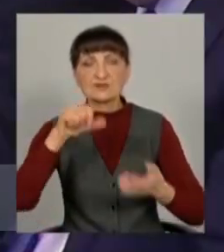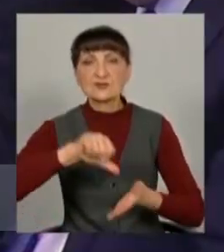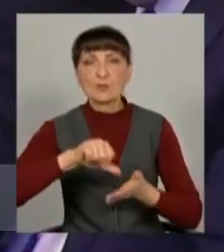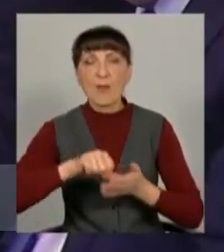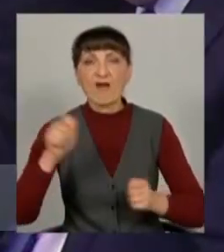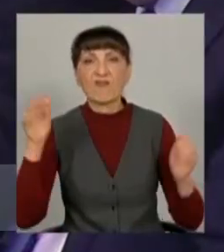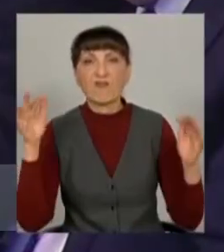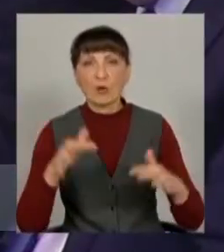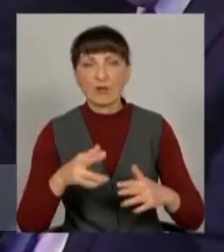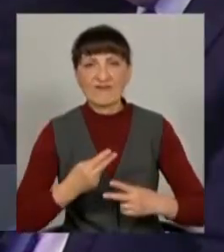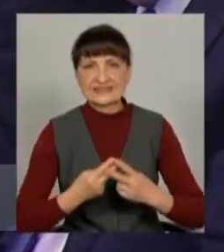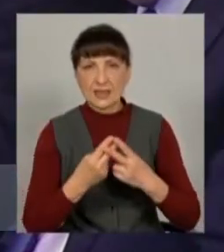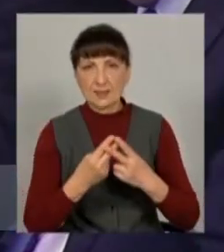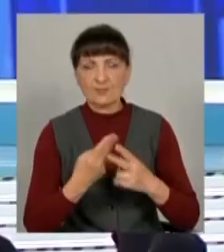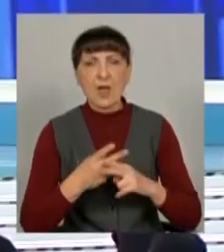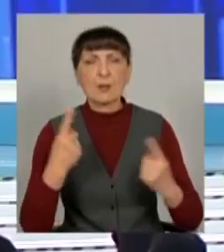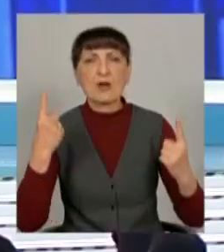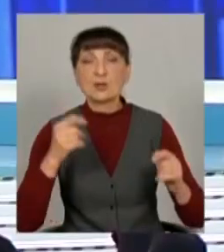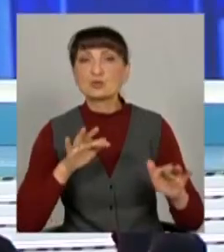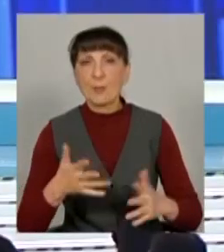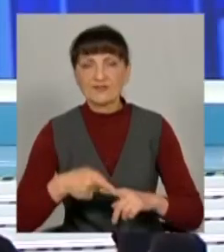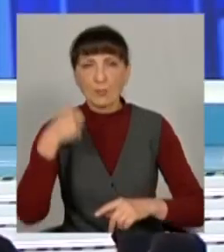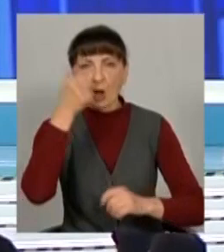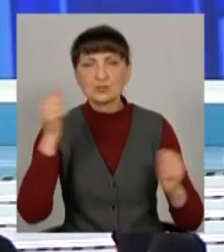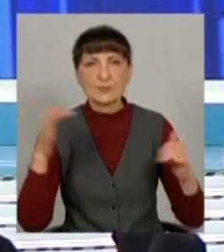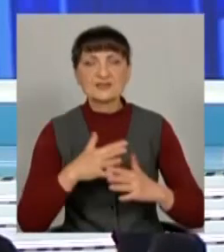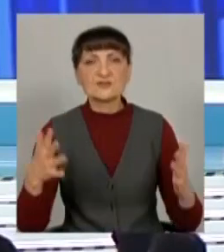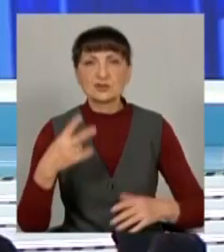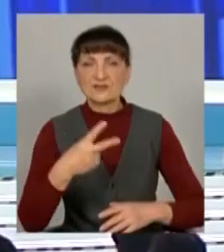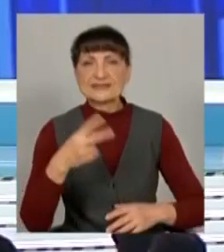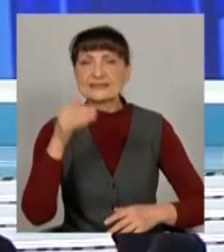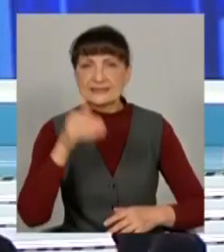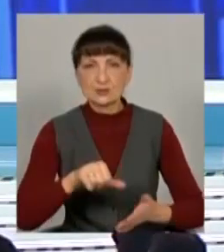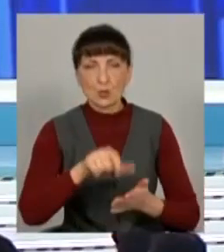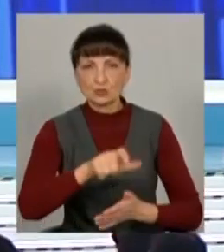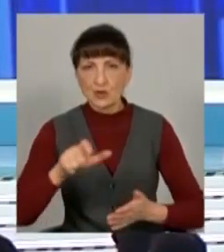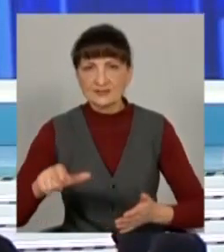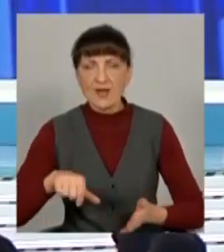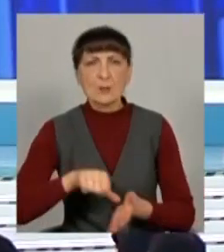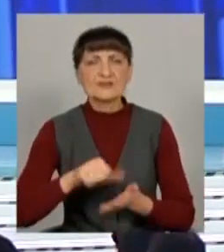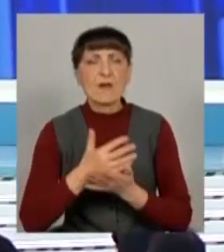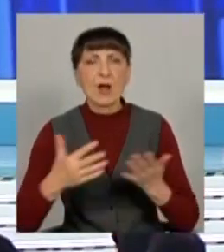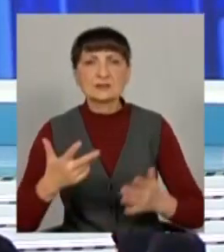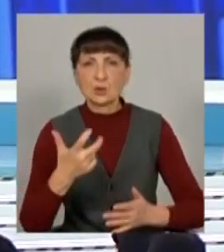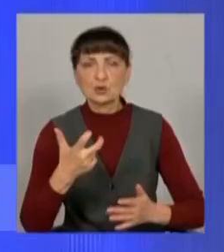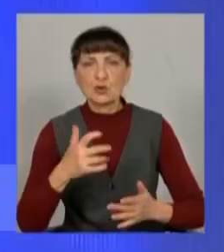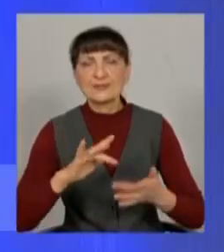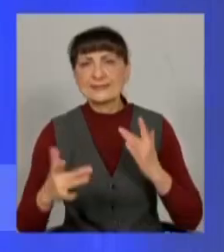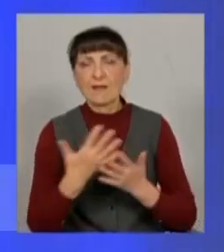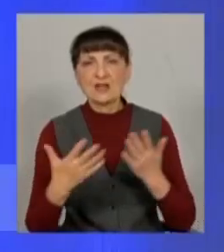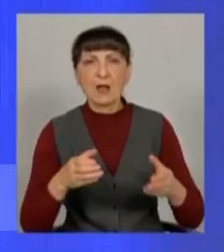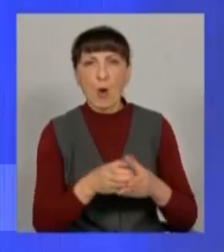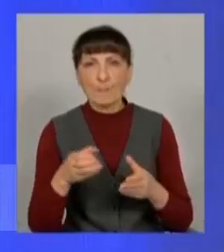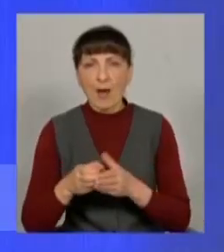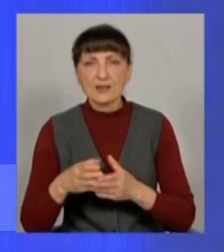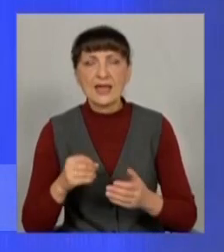Digital Bridge в Астане это масштабное событие в этом году собрало свыше 20.000 участников представителей более 300 it компаний